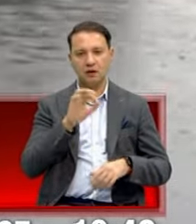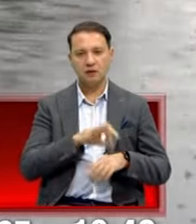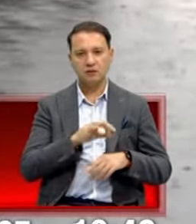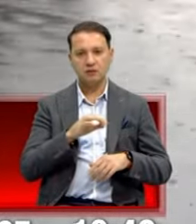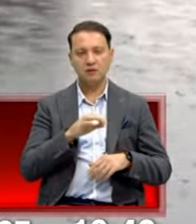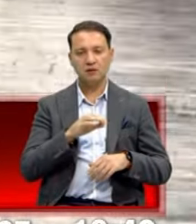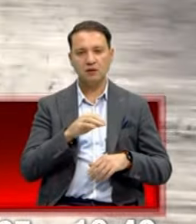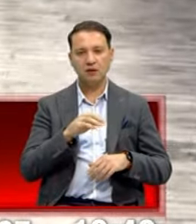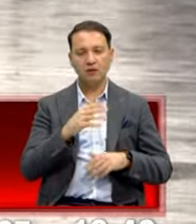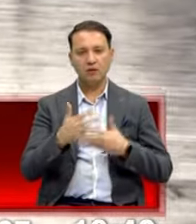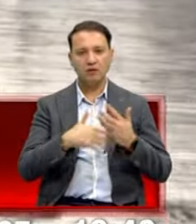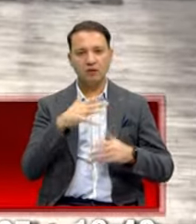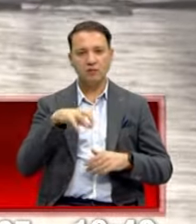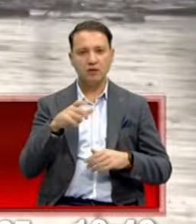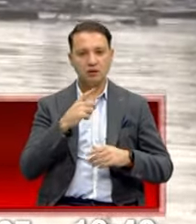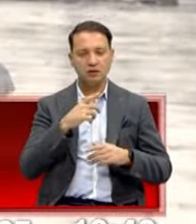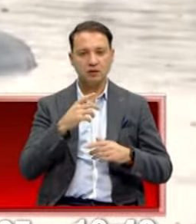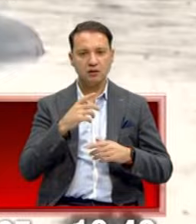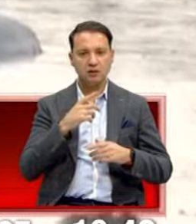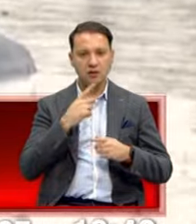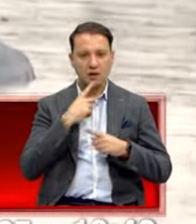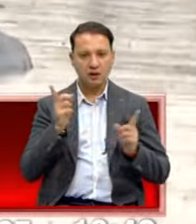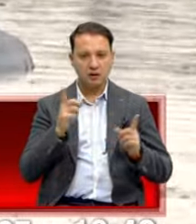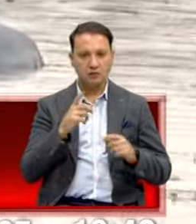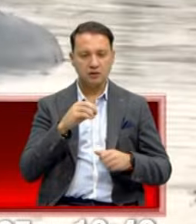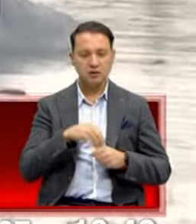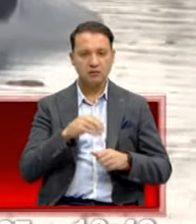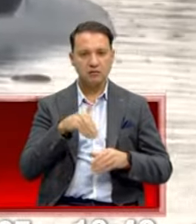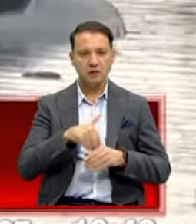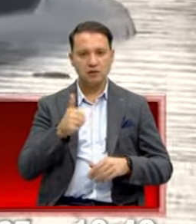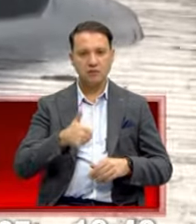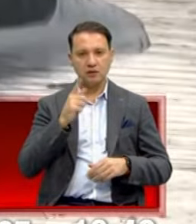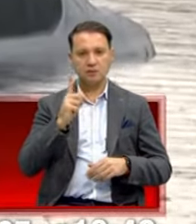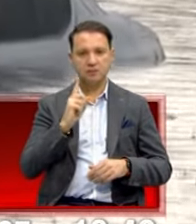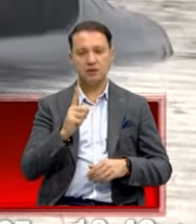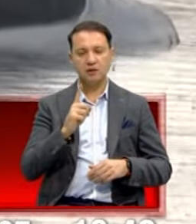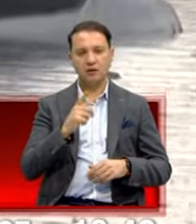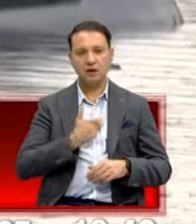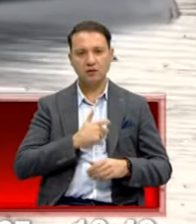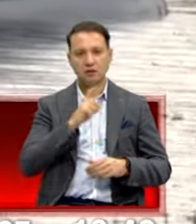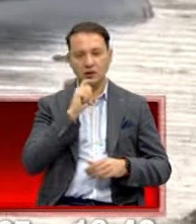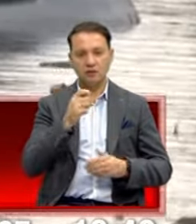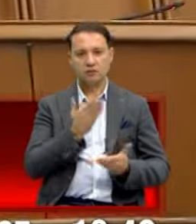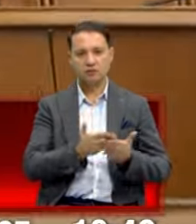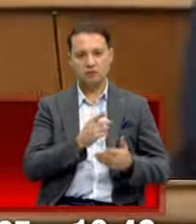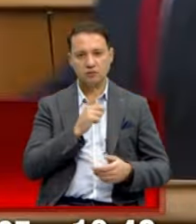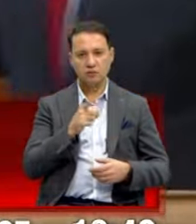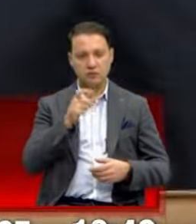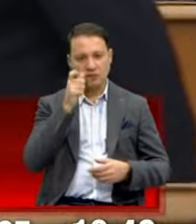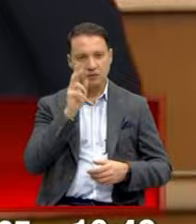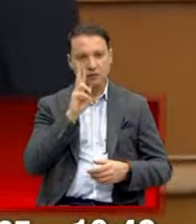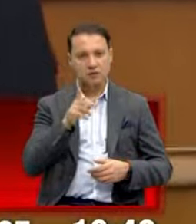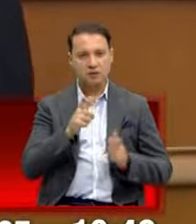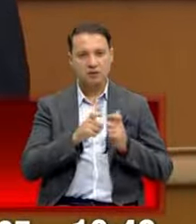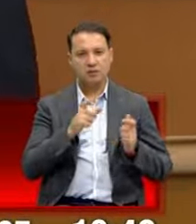önce afet bölgesi ilan edilmesi için meclis başkanlığına bir kanun teklifi sunduk. Dikkat çeken